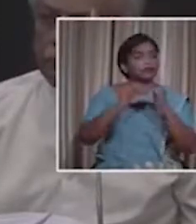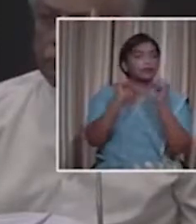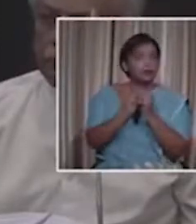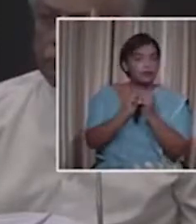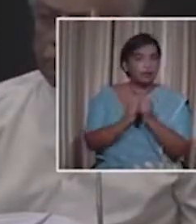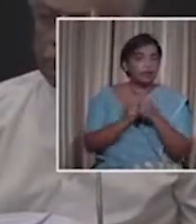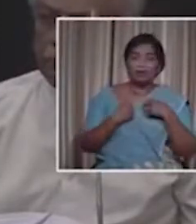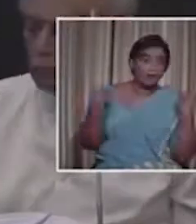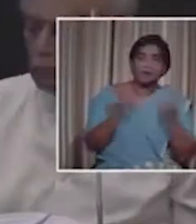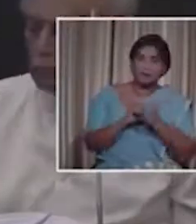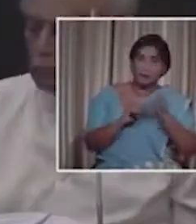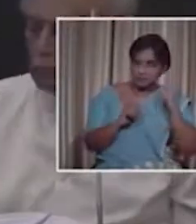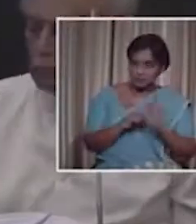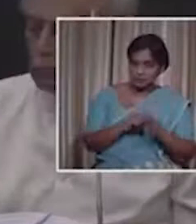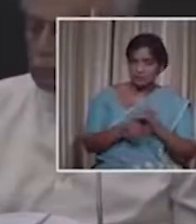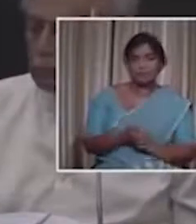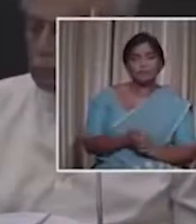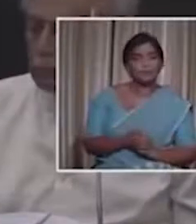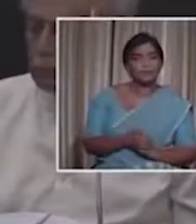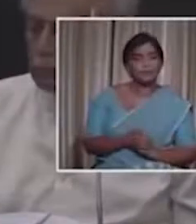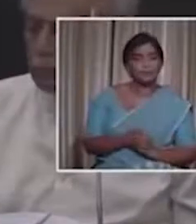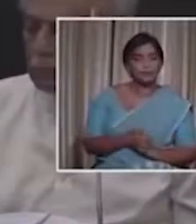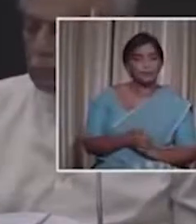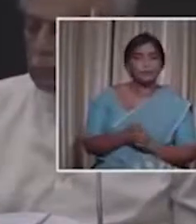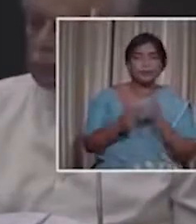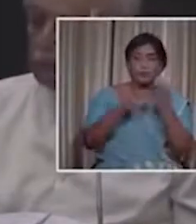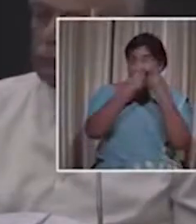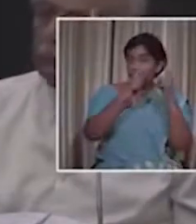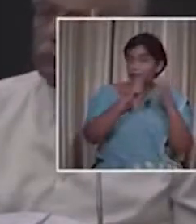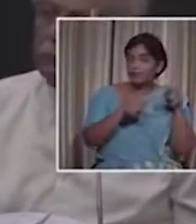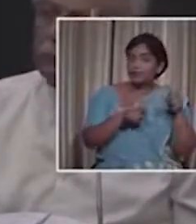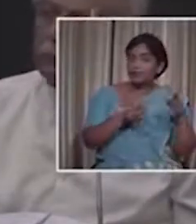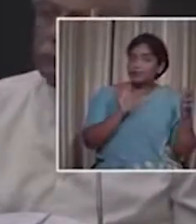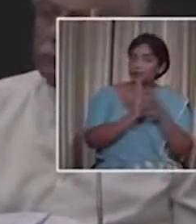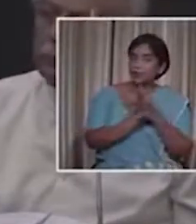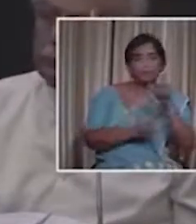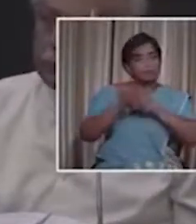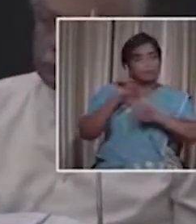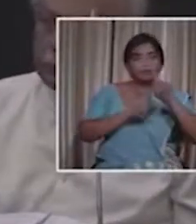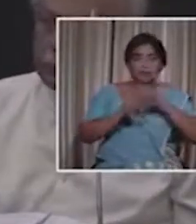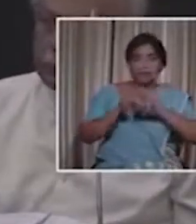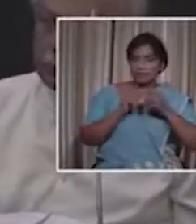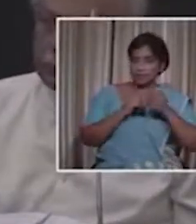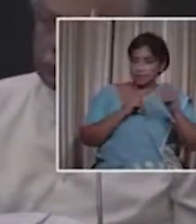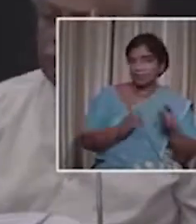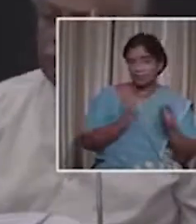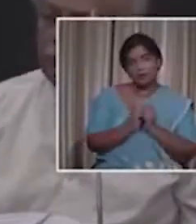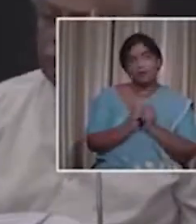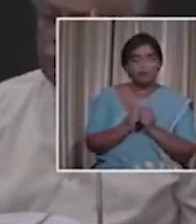மக்களிடம் வேண்டுகோள் விடுத்துள்ளார். பாராளுமன்றத்தில் இன்று விசேட உரையாற்றிய போதே அவர் இதனை தெரிவித்தார்.